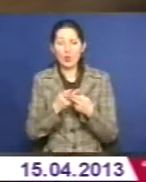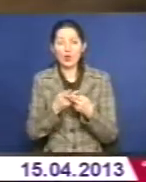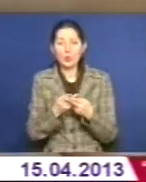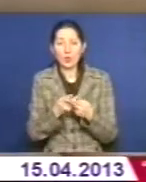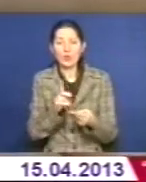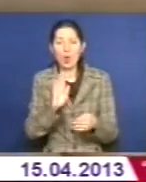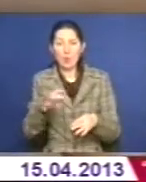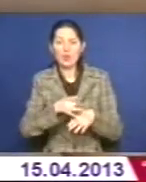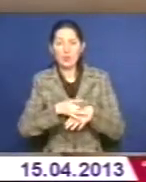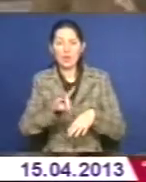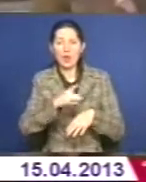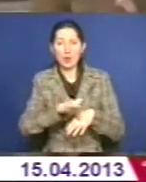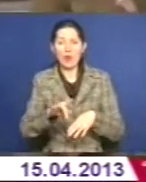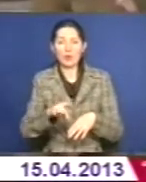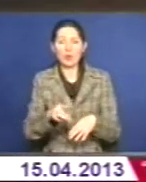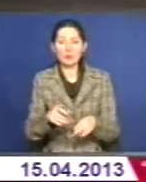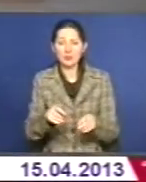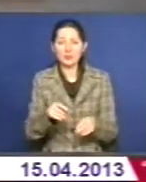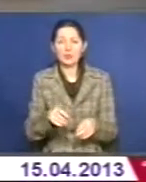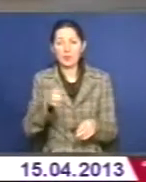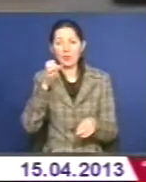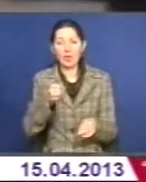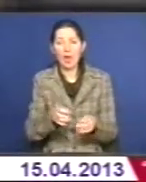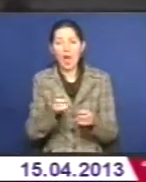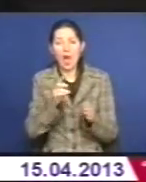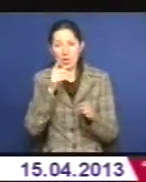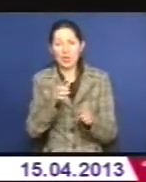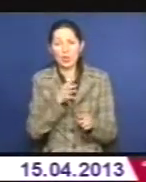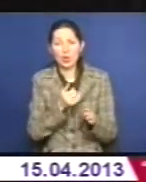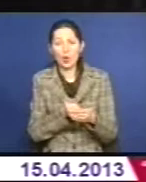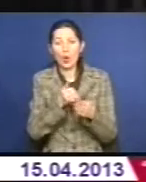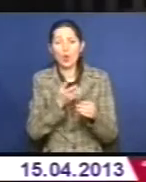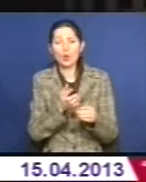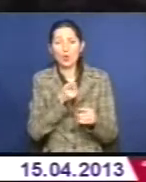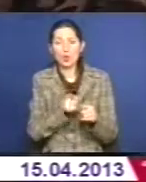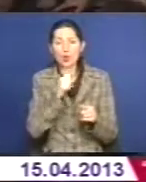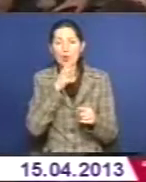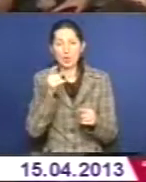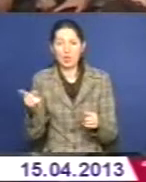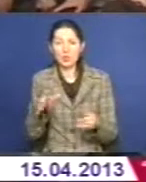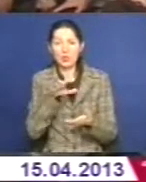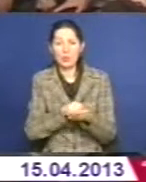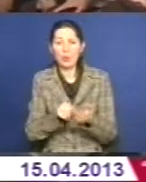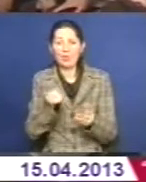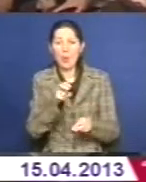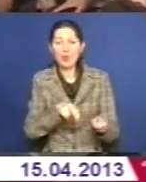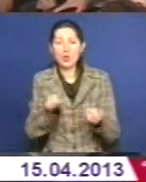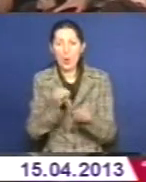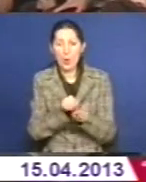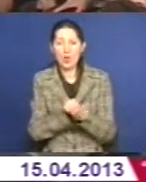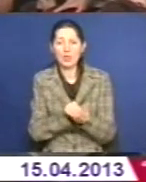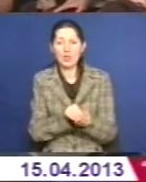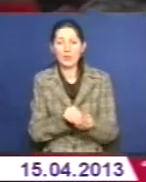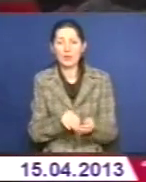й досі займаються пошуками могили отця Василя Шевчука. Організатори заходу – Тернопільсько-Зборівська